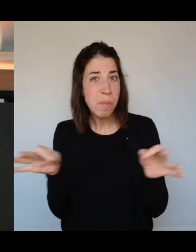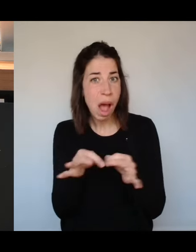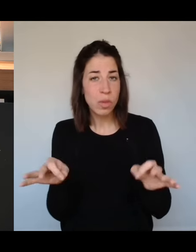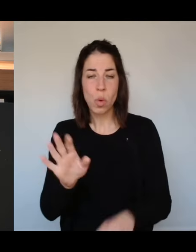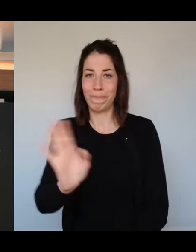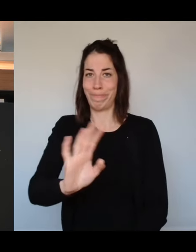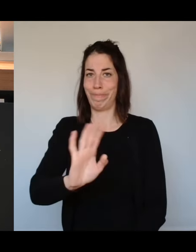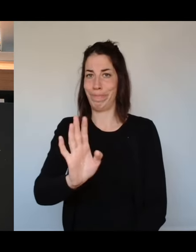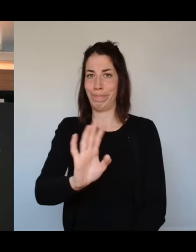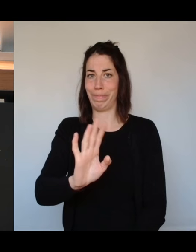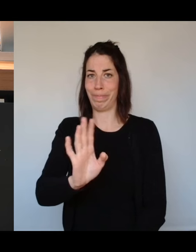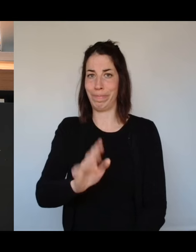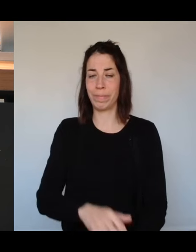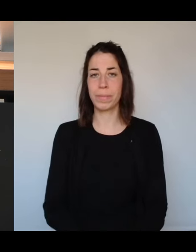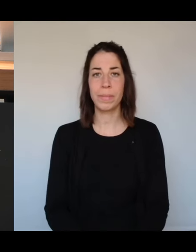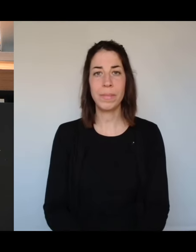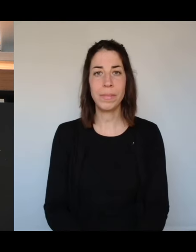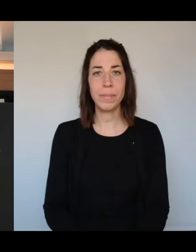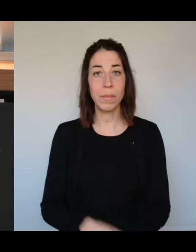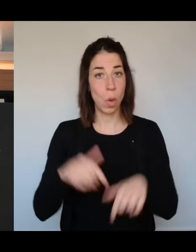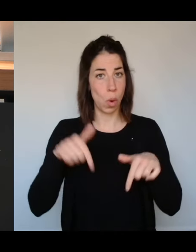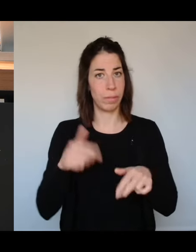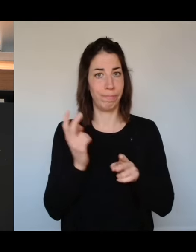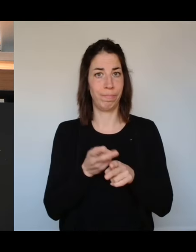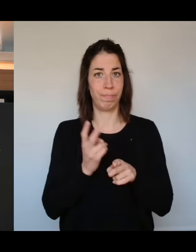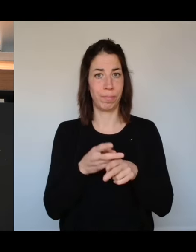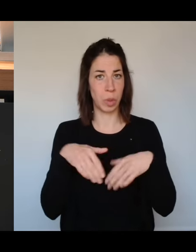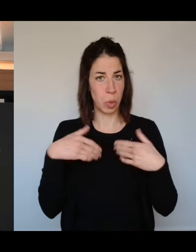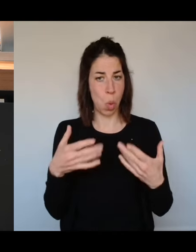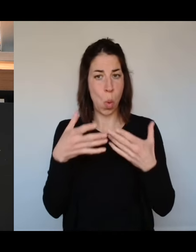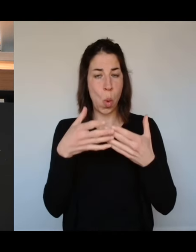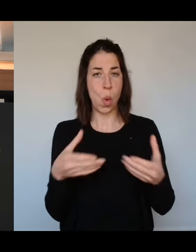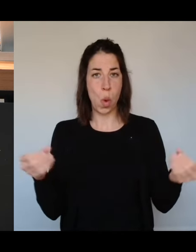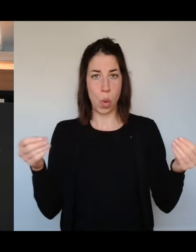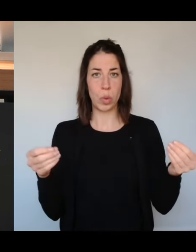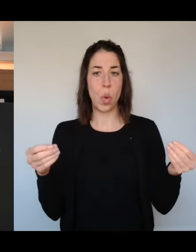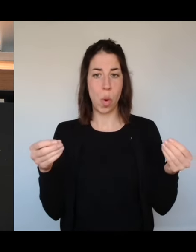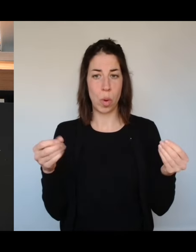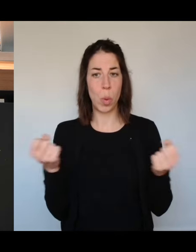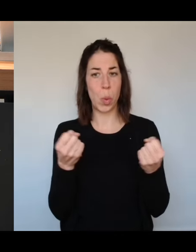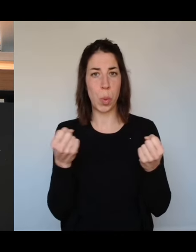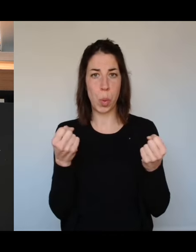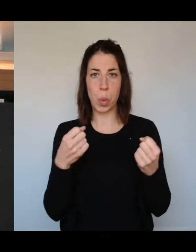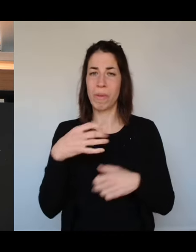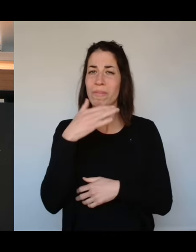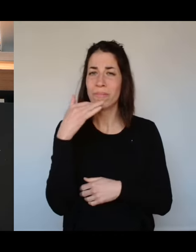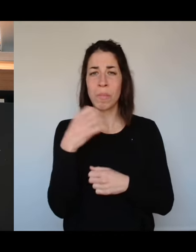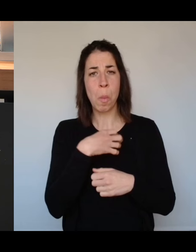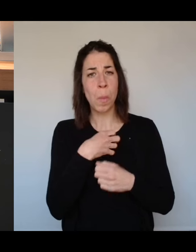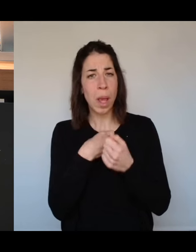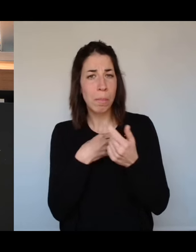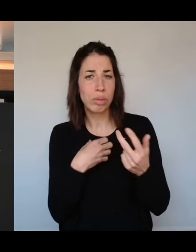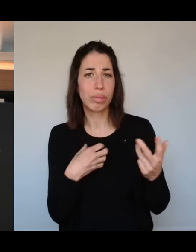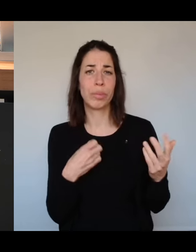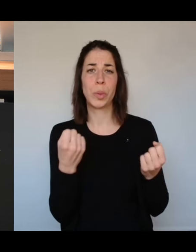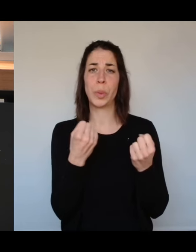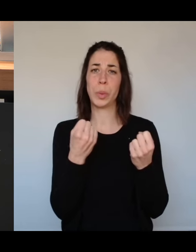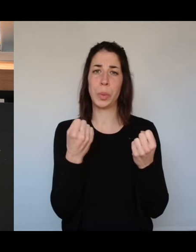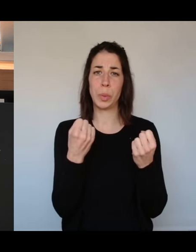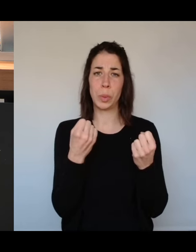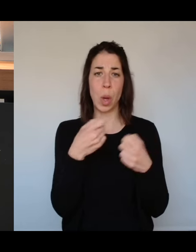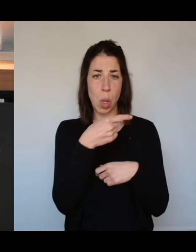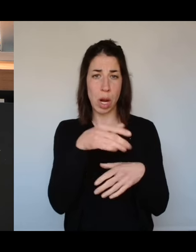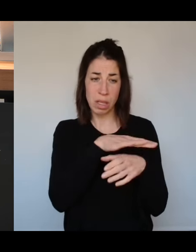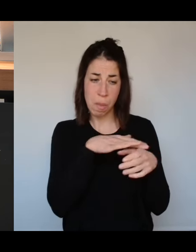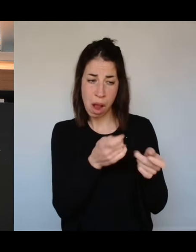der Lösung der so umfangreichen Probleme im Zusammenhang mit dem Görlitzer Park, aber auch anderswo in dieser Stadt. Die Herrschaft